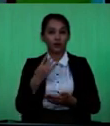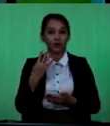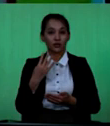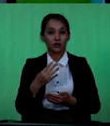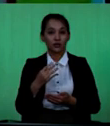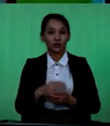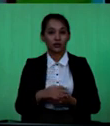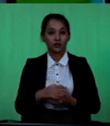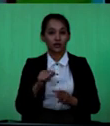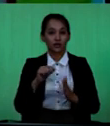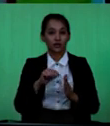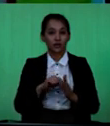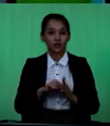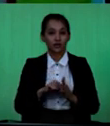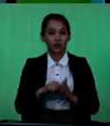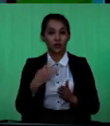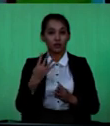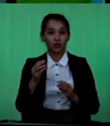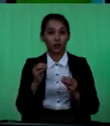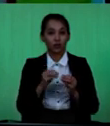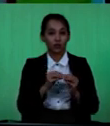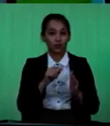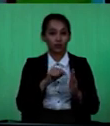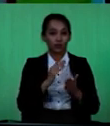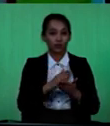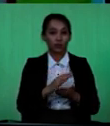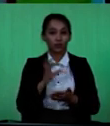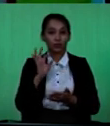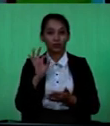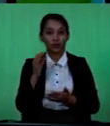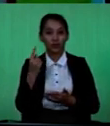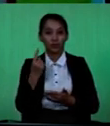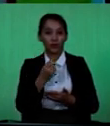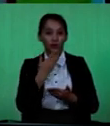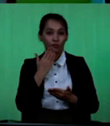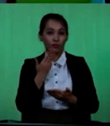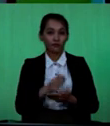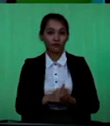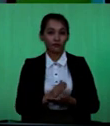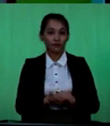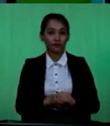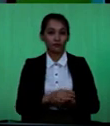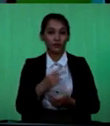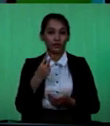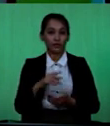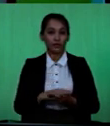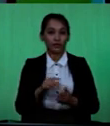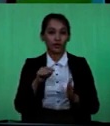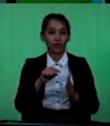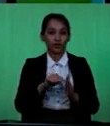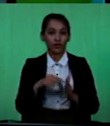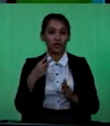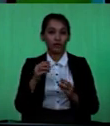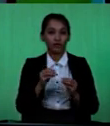sonida 4 ta o'nlik bor, 0 ta birlik. Ya'ni u 40. 20 sonida 2 ta o'nlik